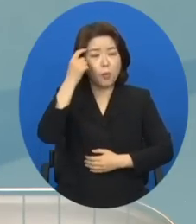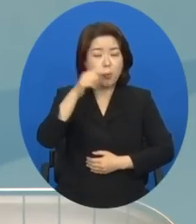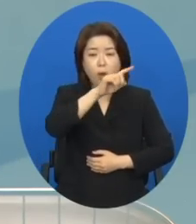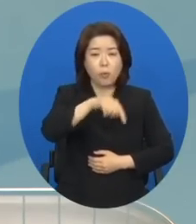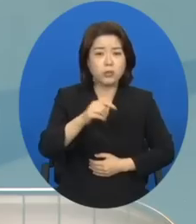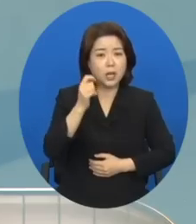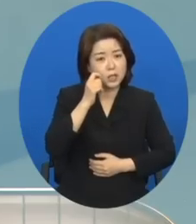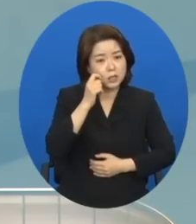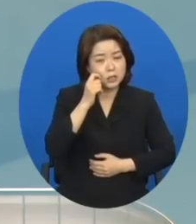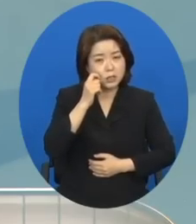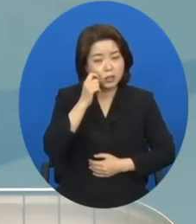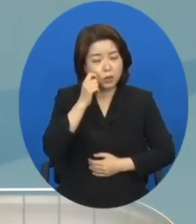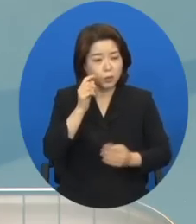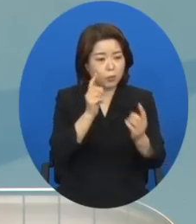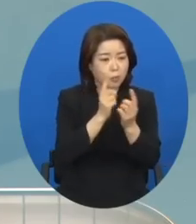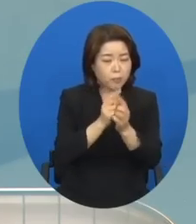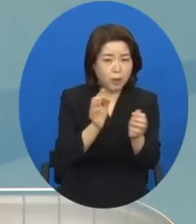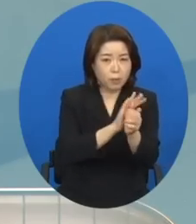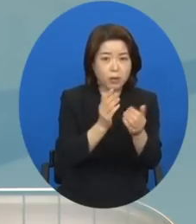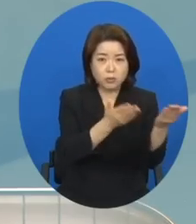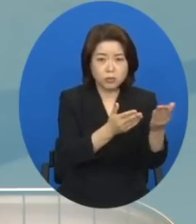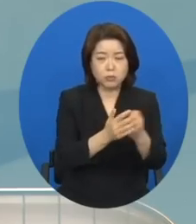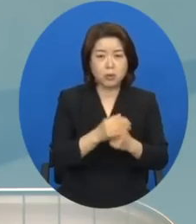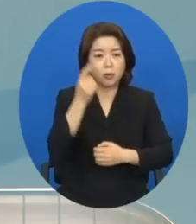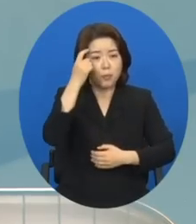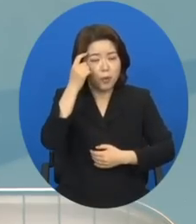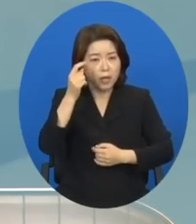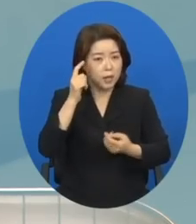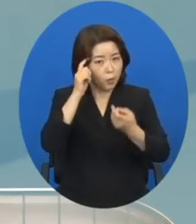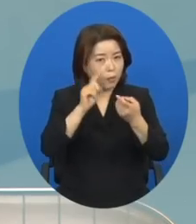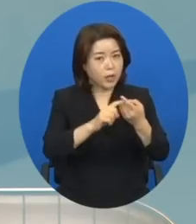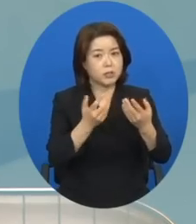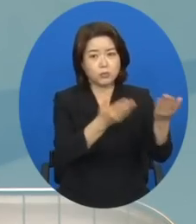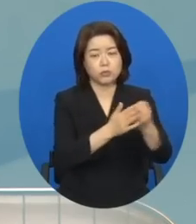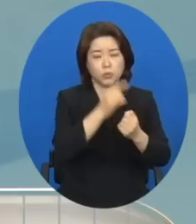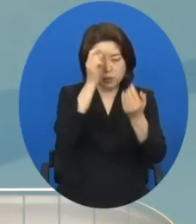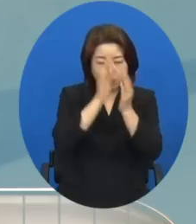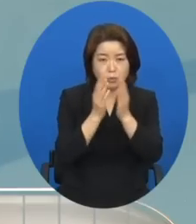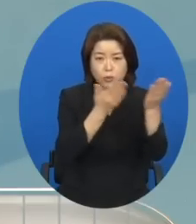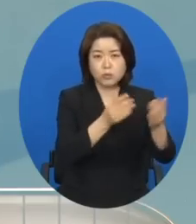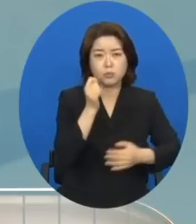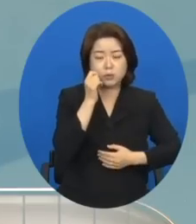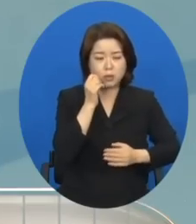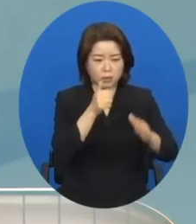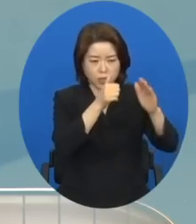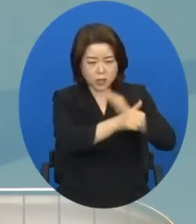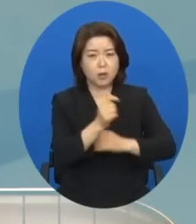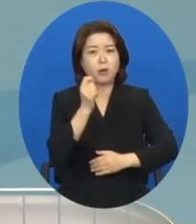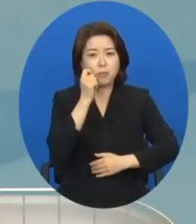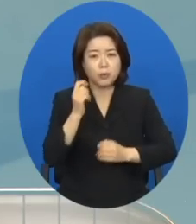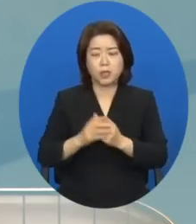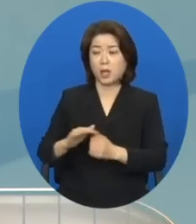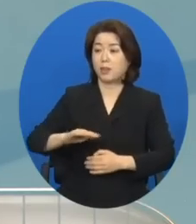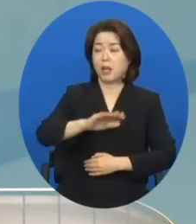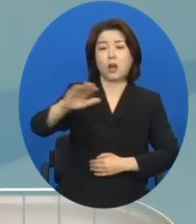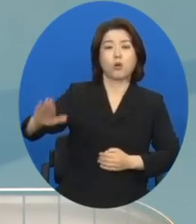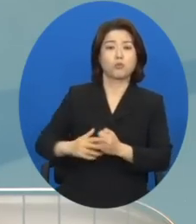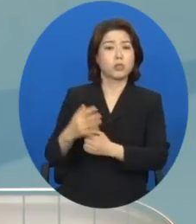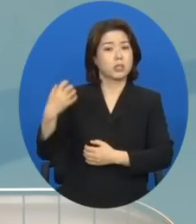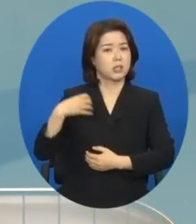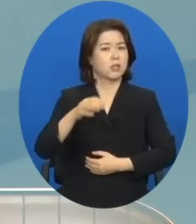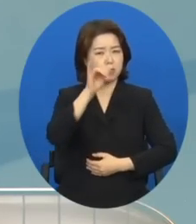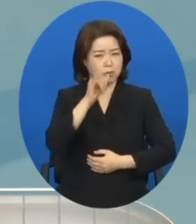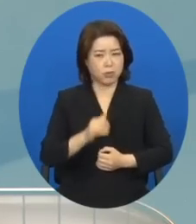나오지 않았지 찾아가지 못했고 그를 위해서 더 기도하지 못했고 그를 위해 더 신방하지 못한 우리의 책임도 있는 거